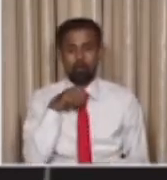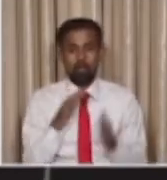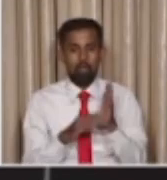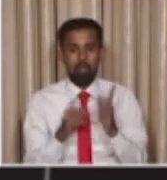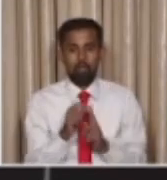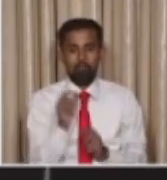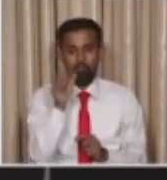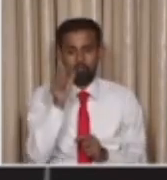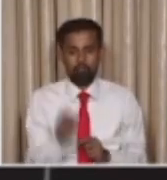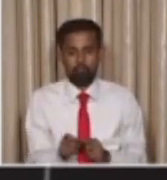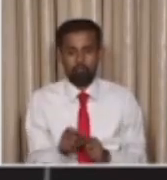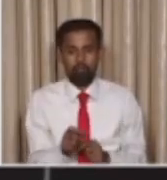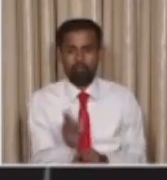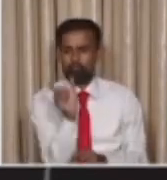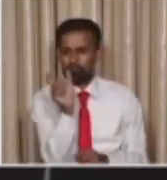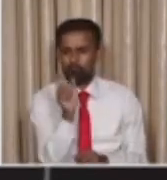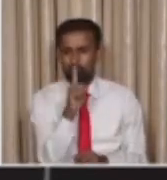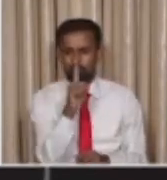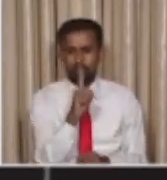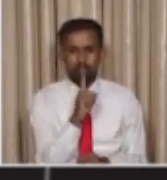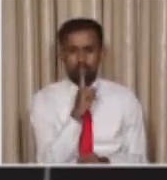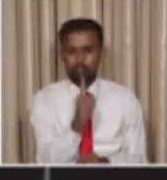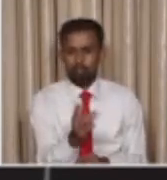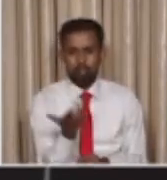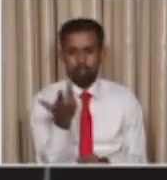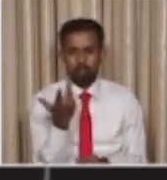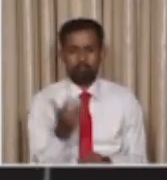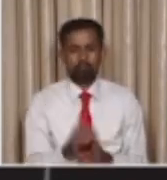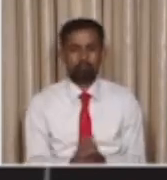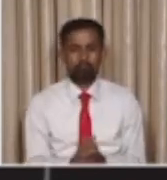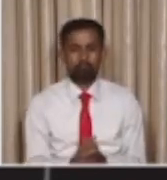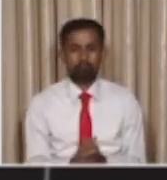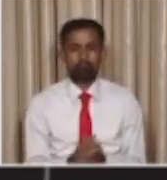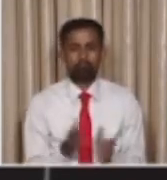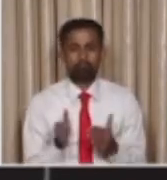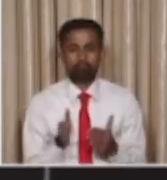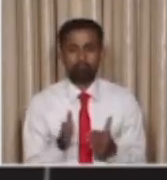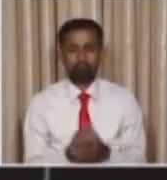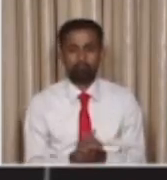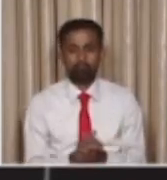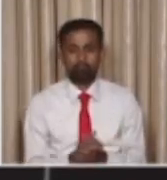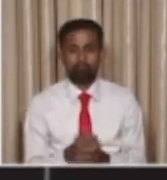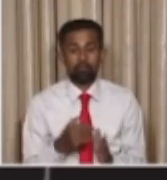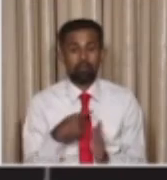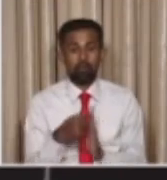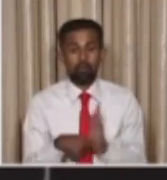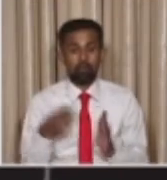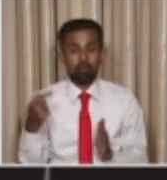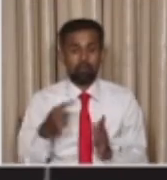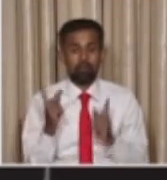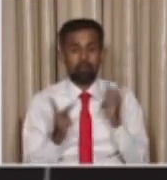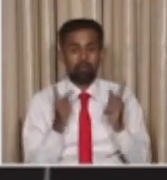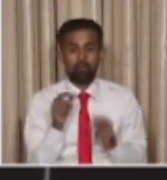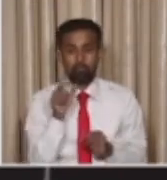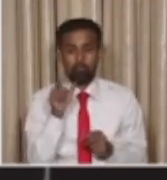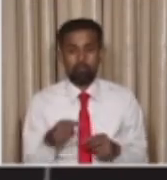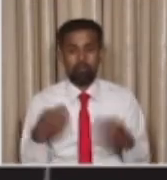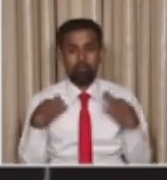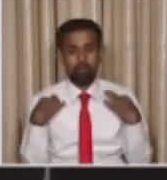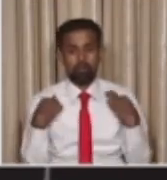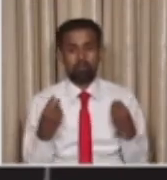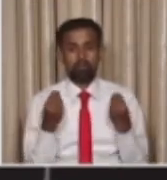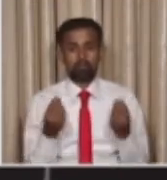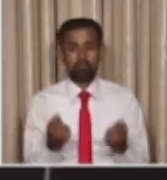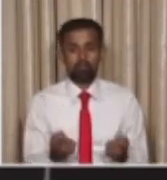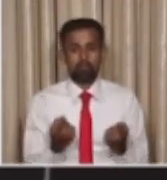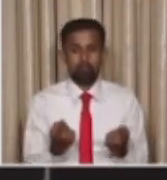ඇමතිවරයා මේ පිළිබඳව වචනයක් ගරු සභාපතිතුමනි කතා කරන්නේ නැහැ. ඊට අමතරව අපේ රටට එන සංචාරකයන්ට පහසුකම් ටික දෙන්න